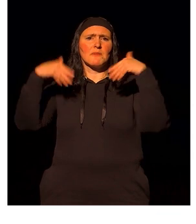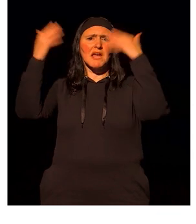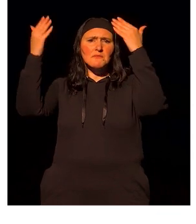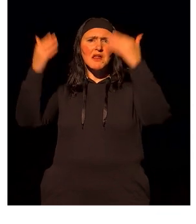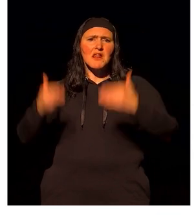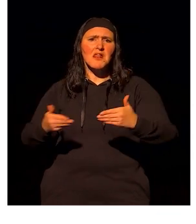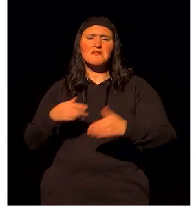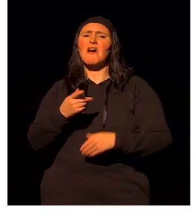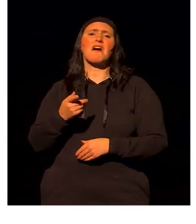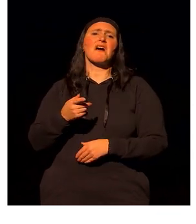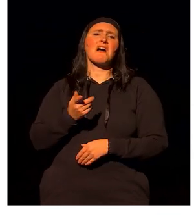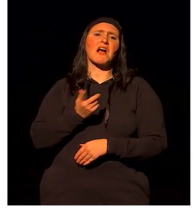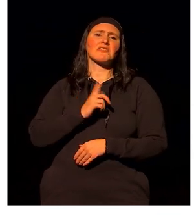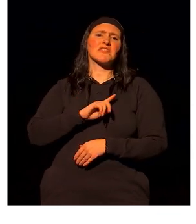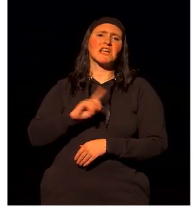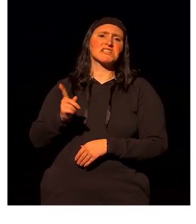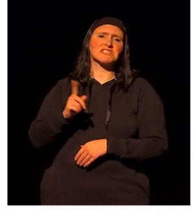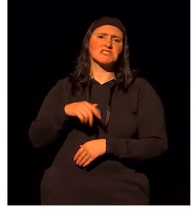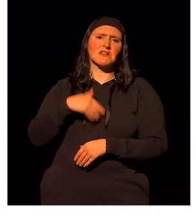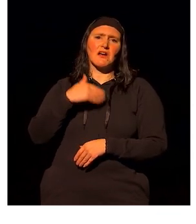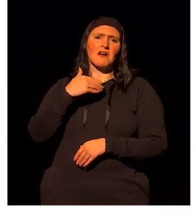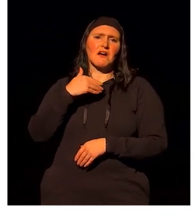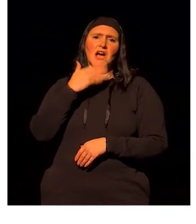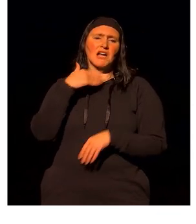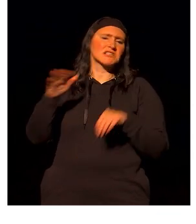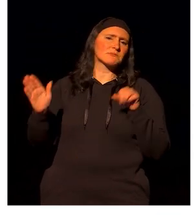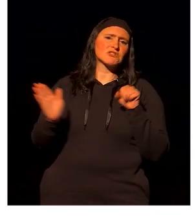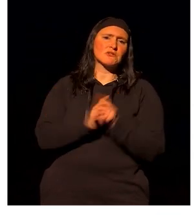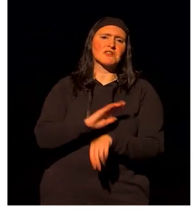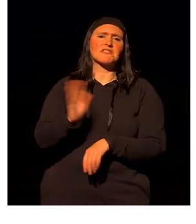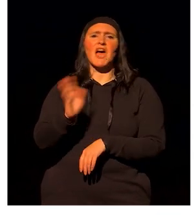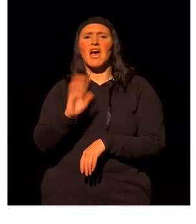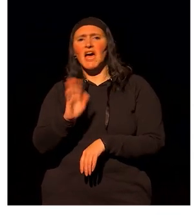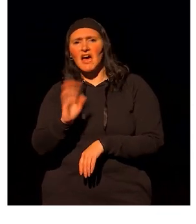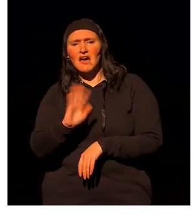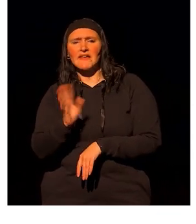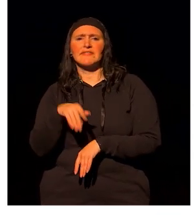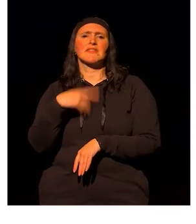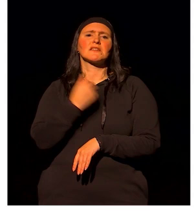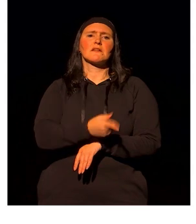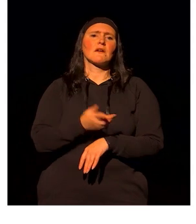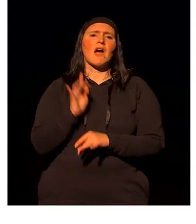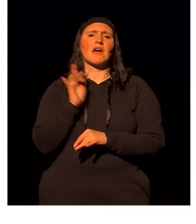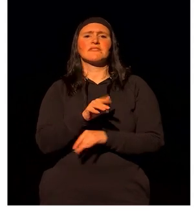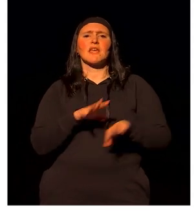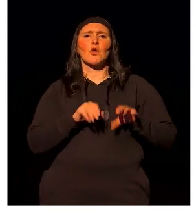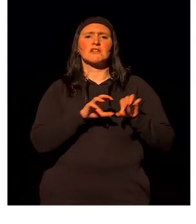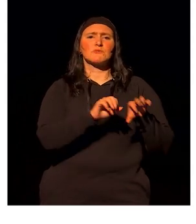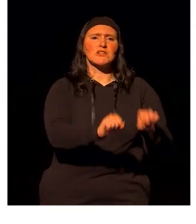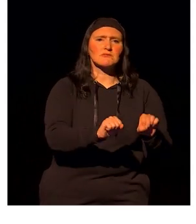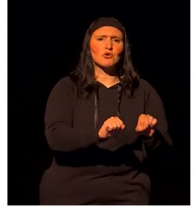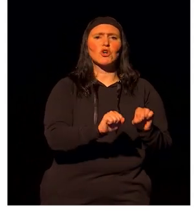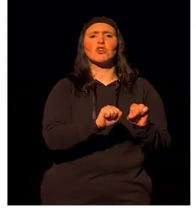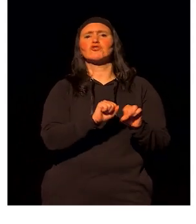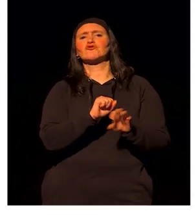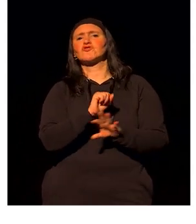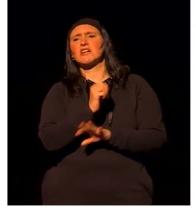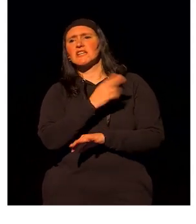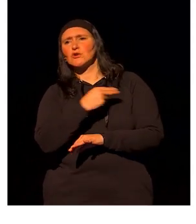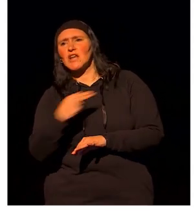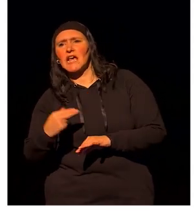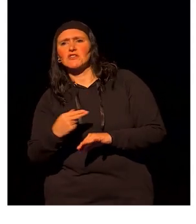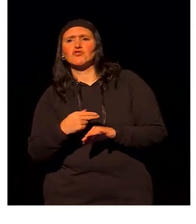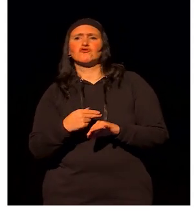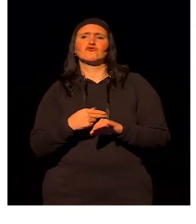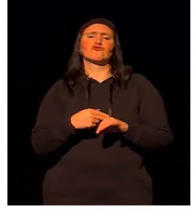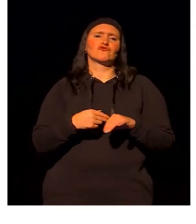Antisemitismus geht, sondern um interne indonesische antikolonialistische Topoine und all diese